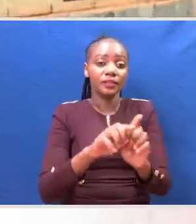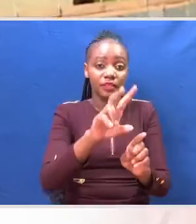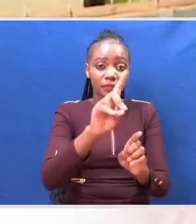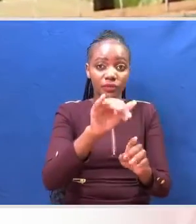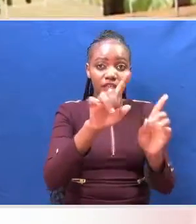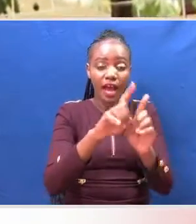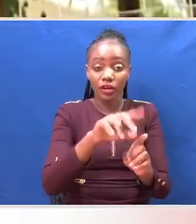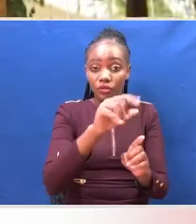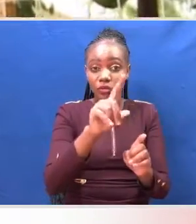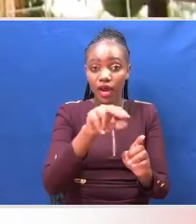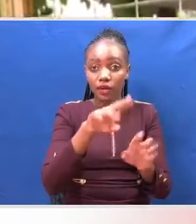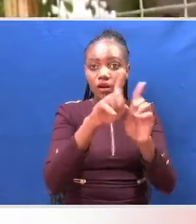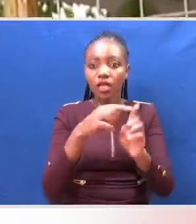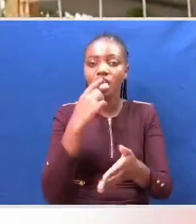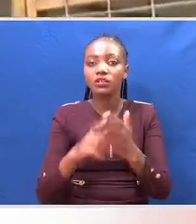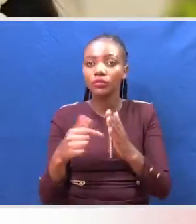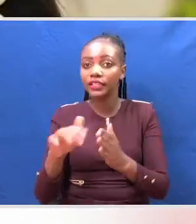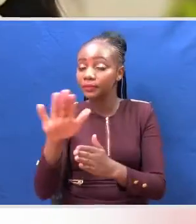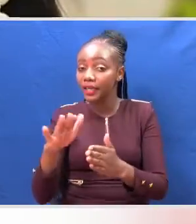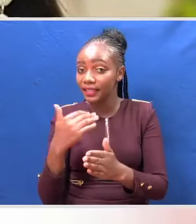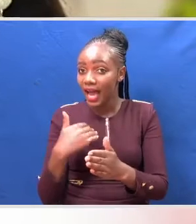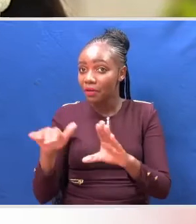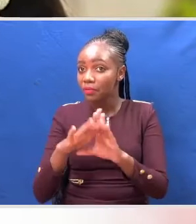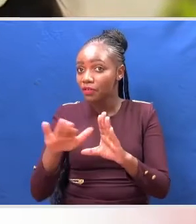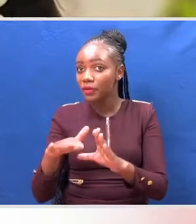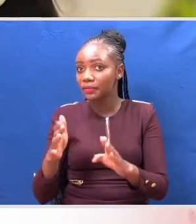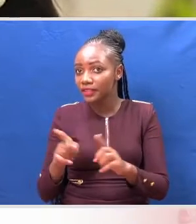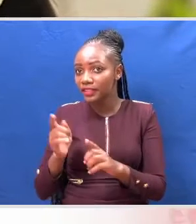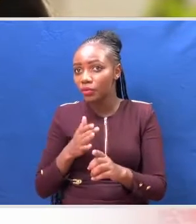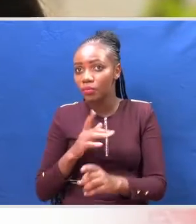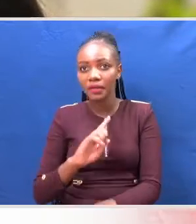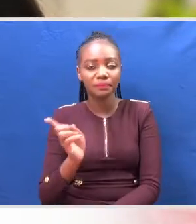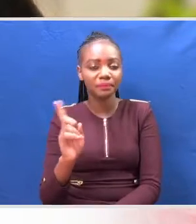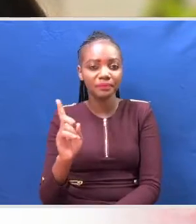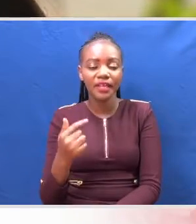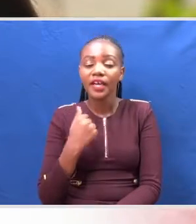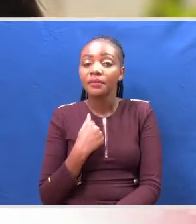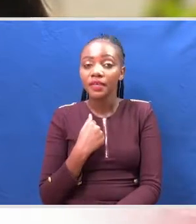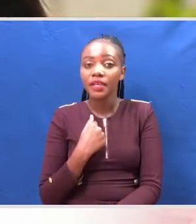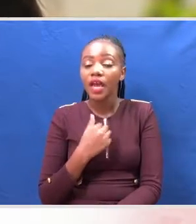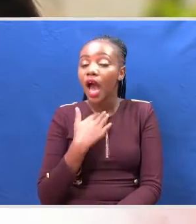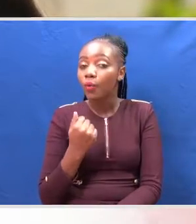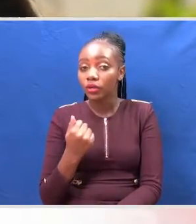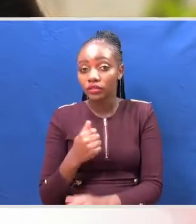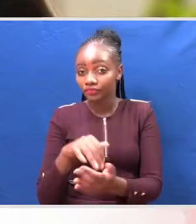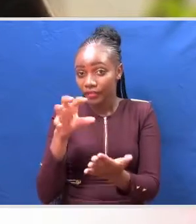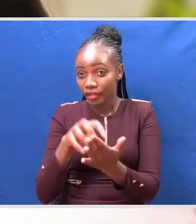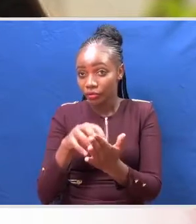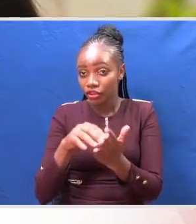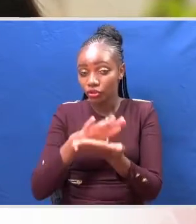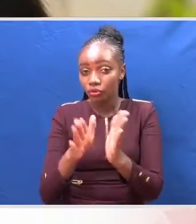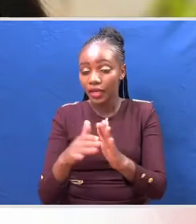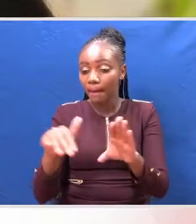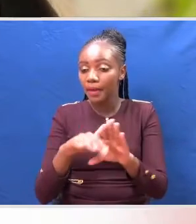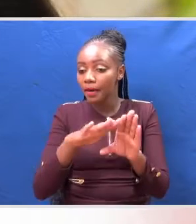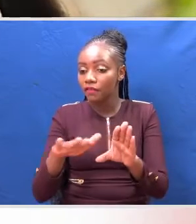hili halijawahi kuwa na mbunge mwanamke. Ningependa sana nipate nafasi ya uongozi kwenye kiti cha mbunge wa Juja kwa